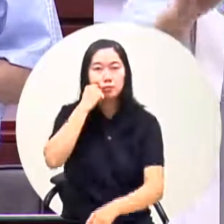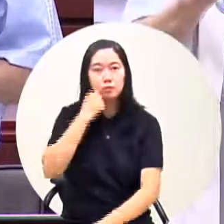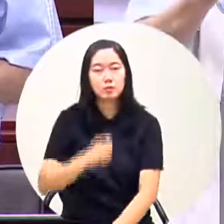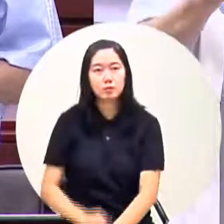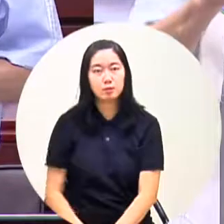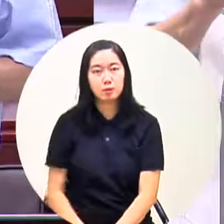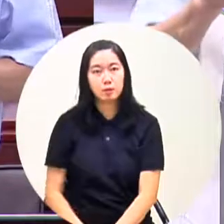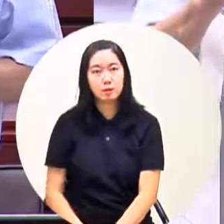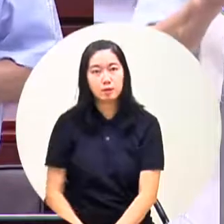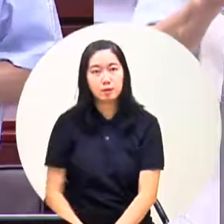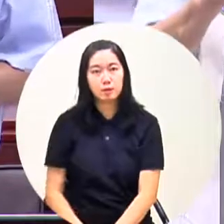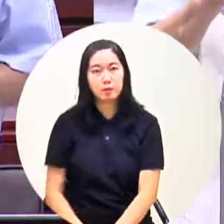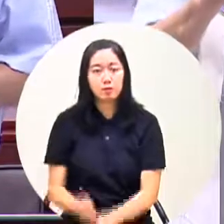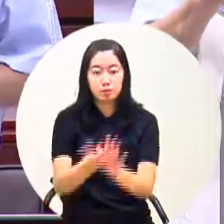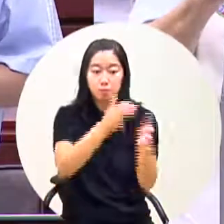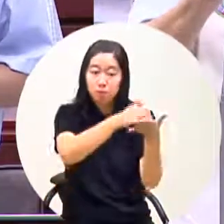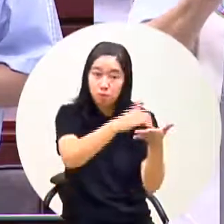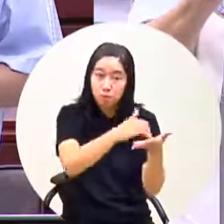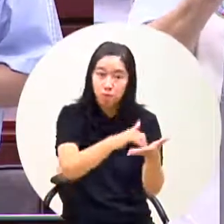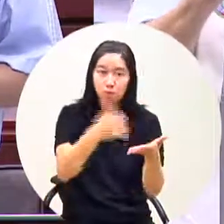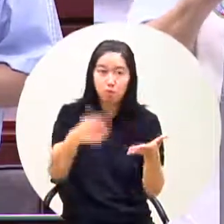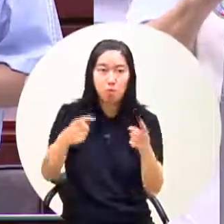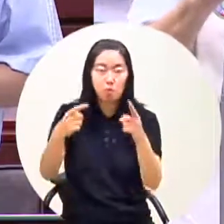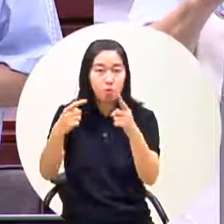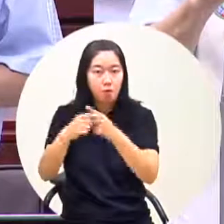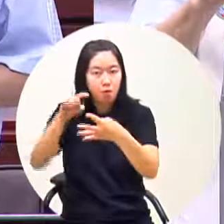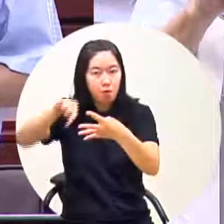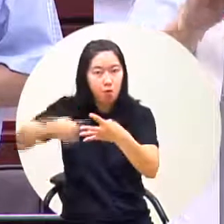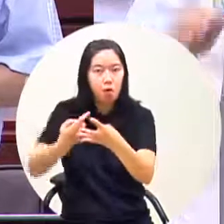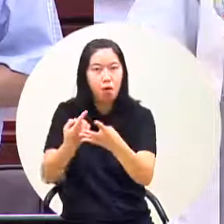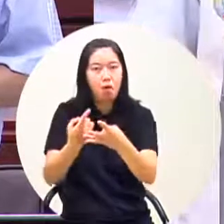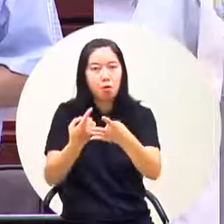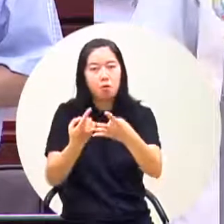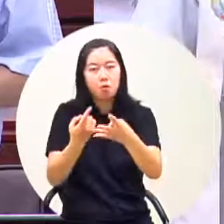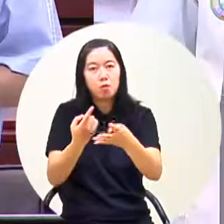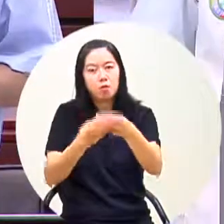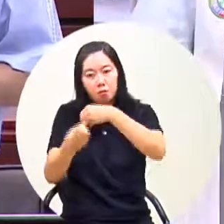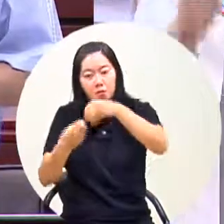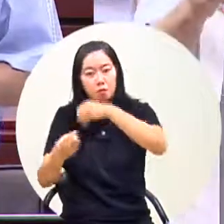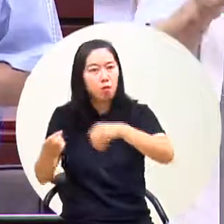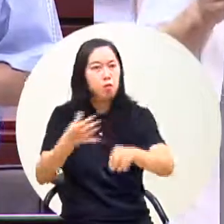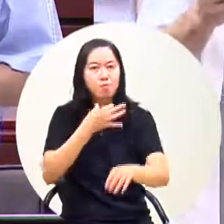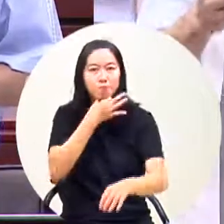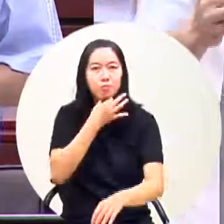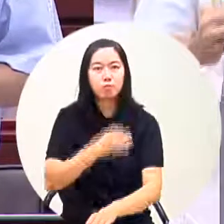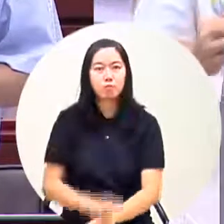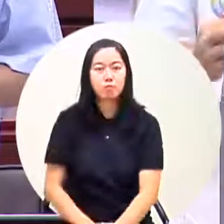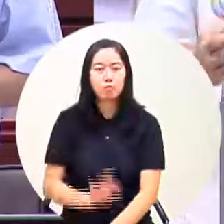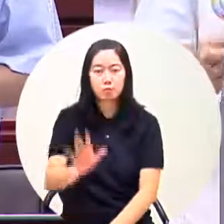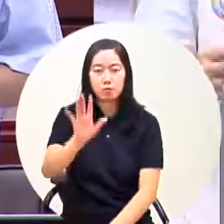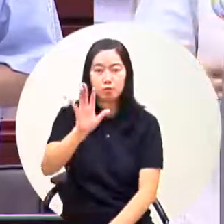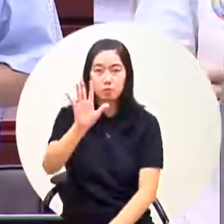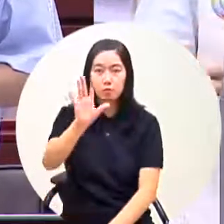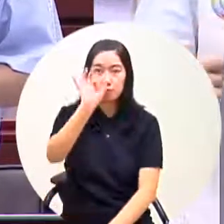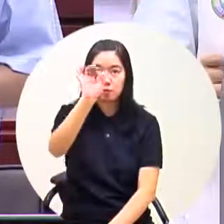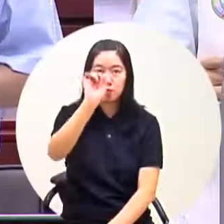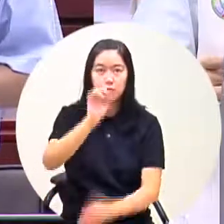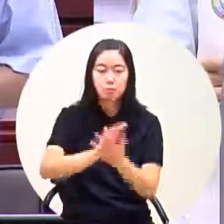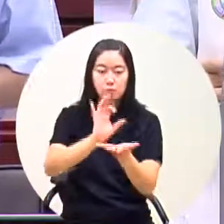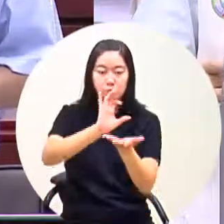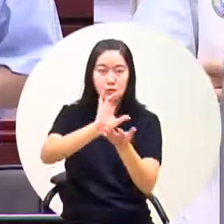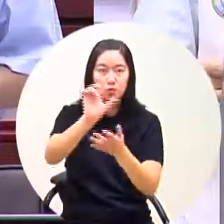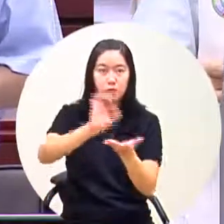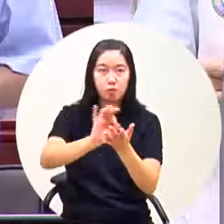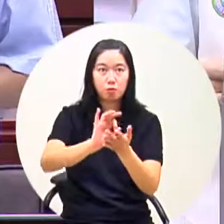实医生也是相关的遮个人事的问题，所以阮即马拢用一个方式，吼、哦，拢用一个方式，人